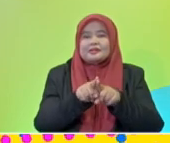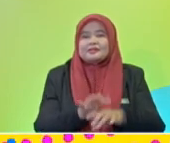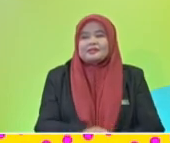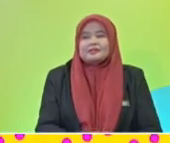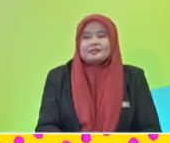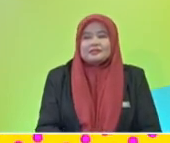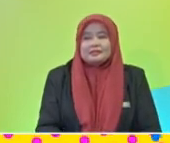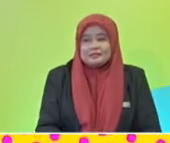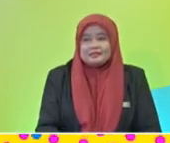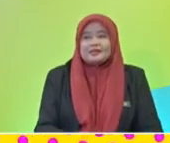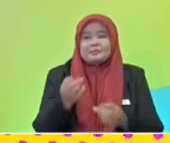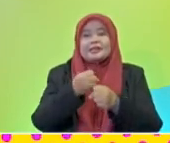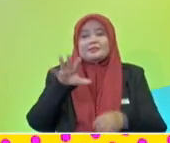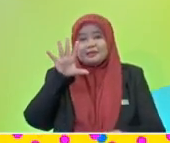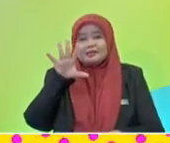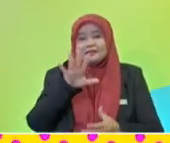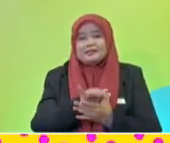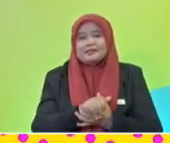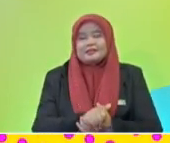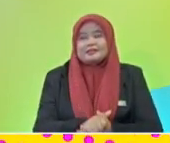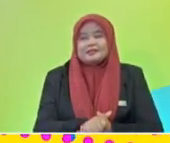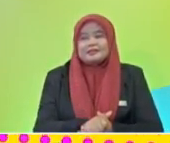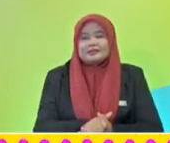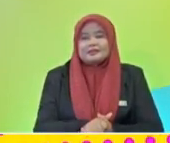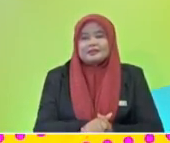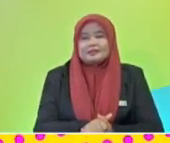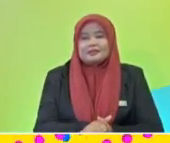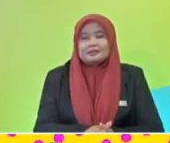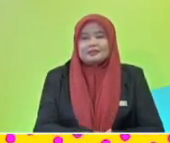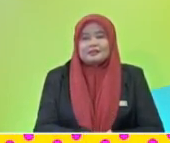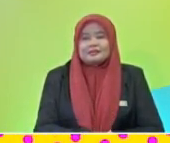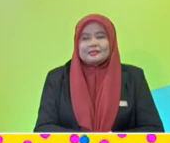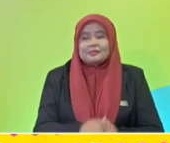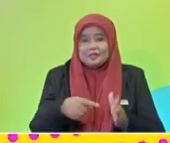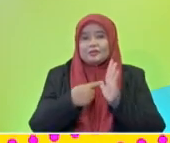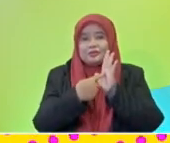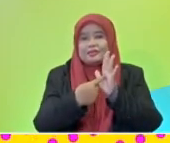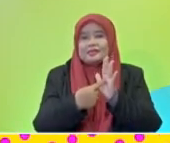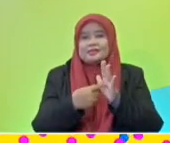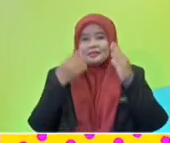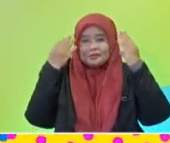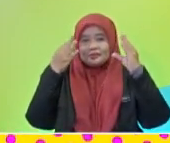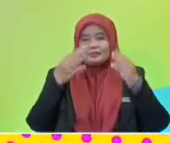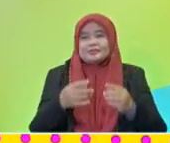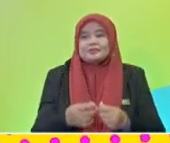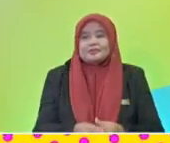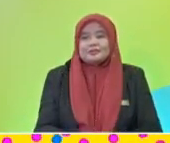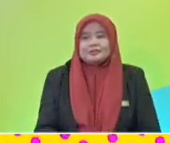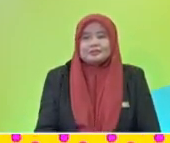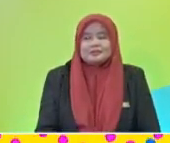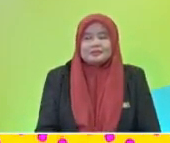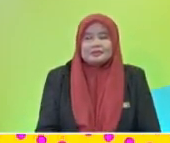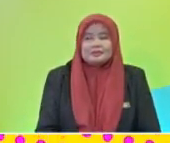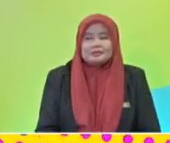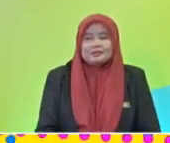tuama Li Ke ha dah ha boleh tunjuk tak dekat cikgu cikgu